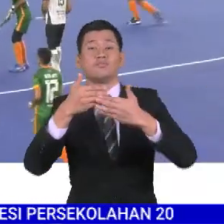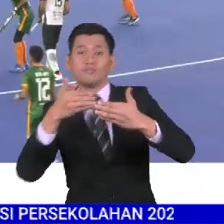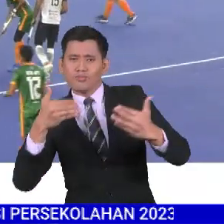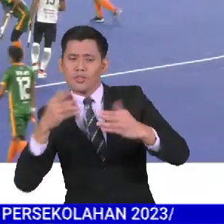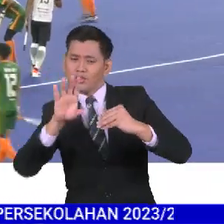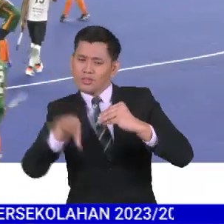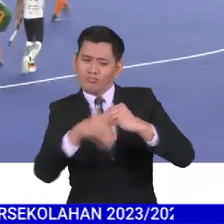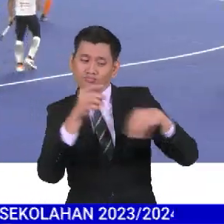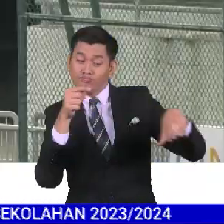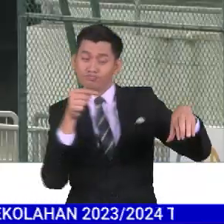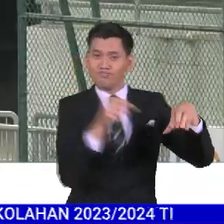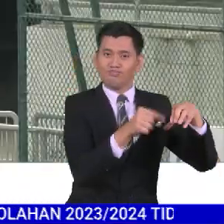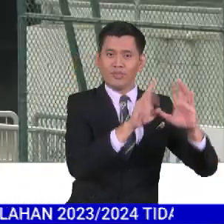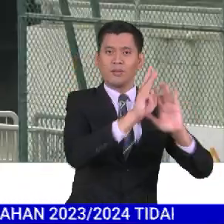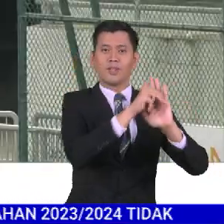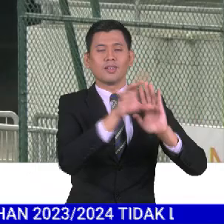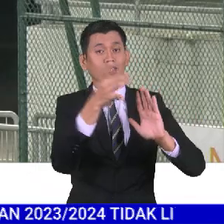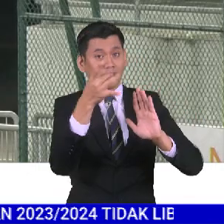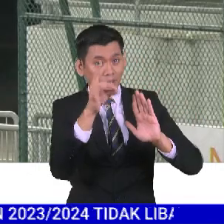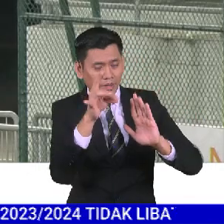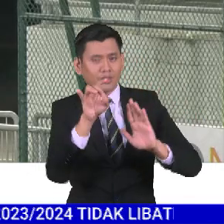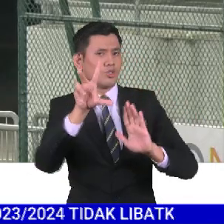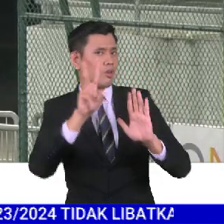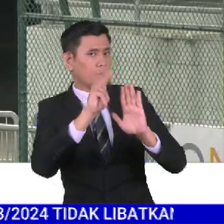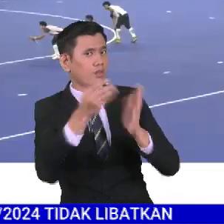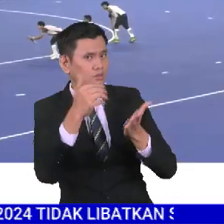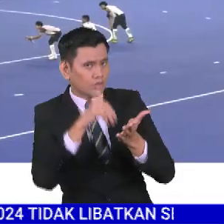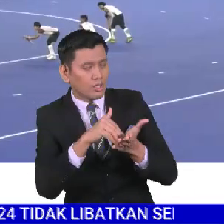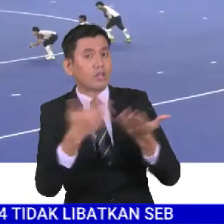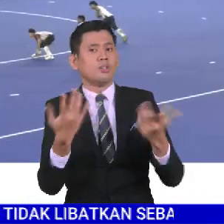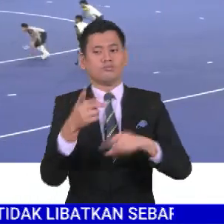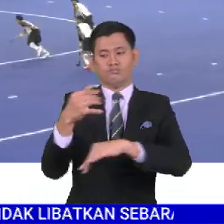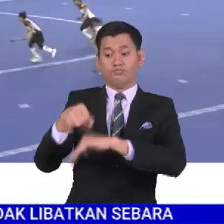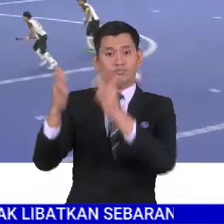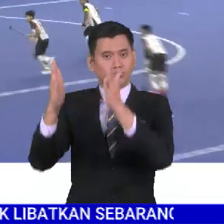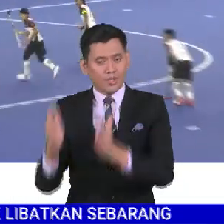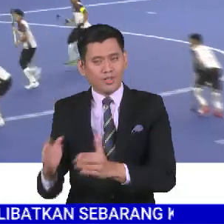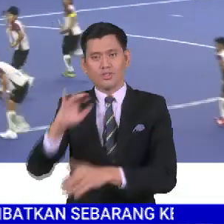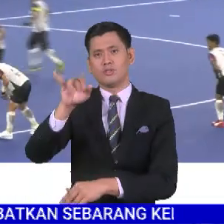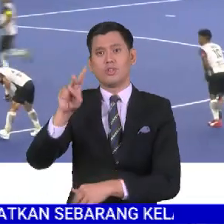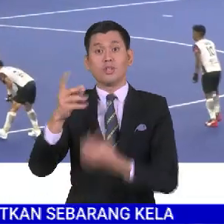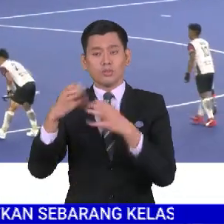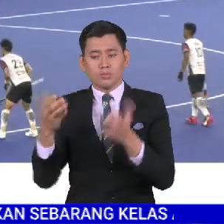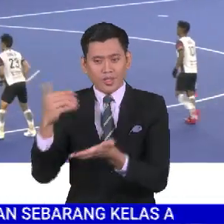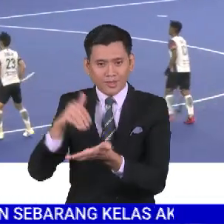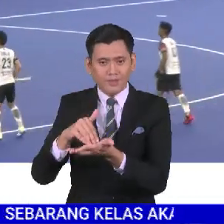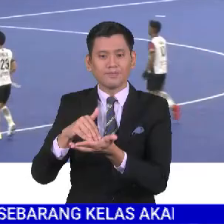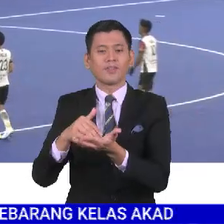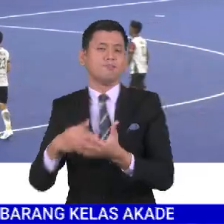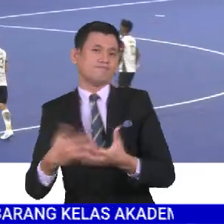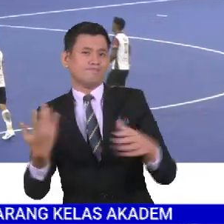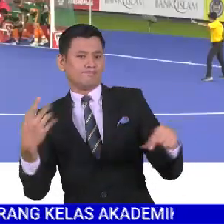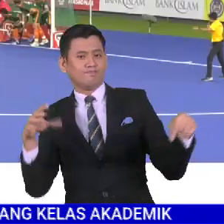itu menambah gol padang pada minit ke-18. Tiga minit kemudian, pemain import THT Jang Jong Hyun dari Korea Selatan